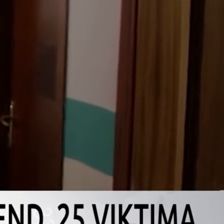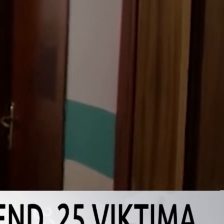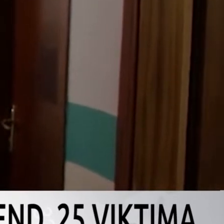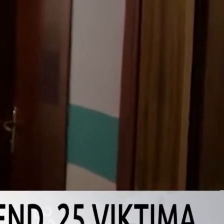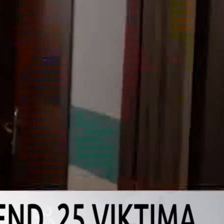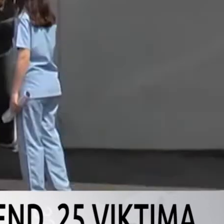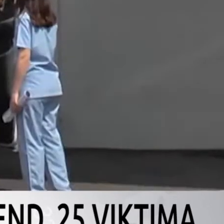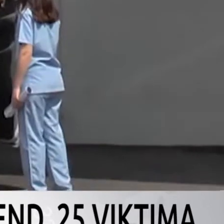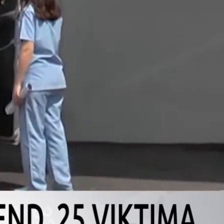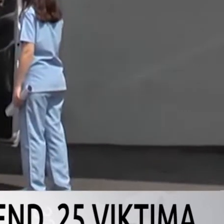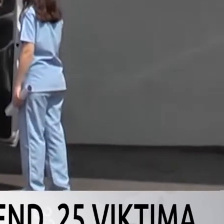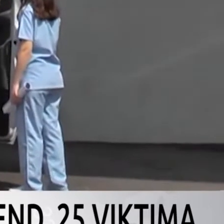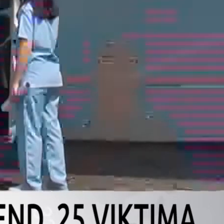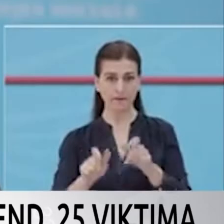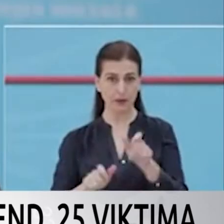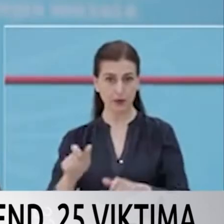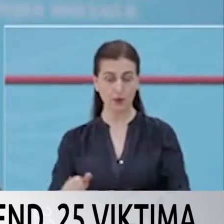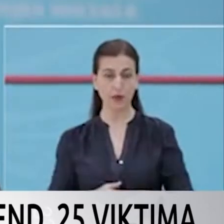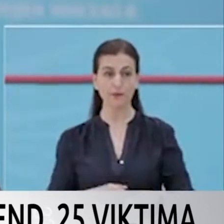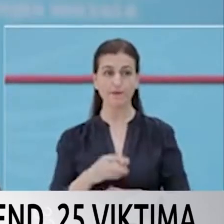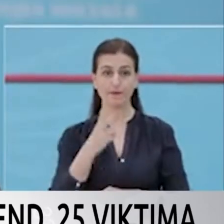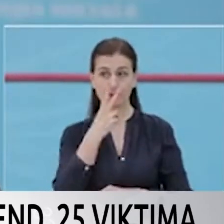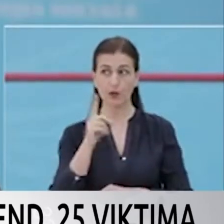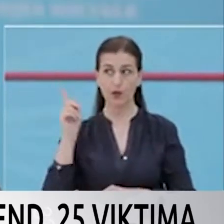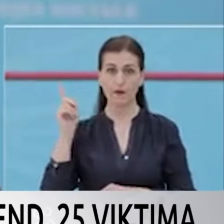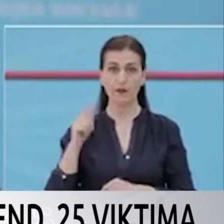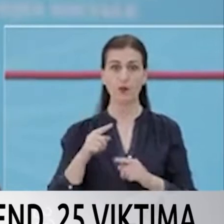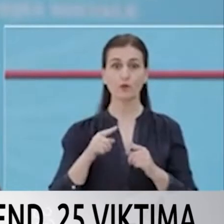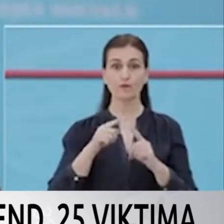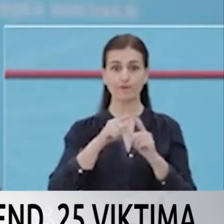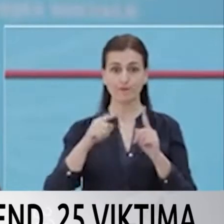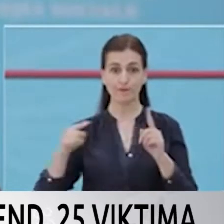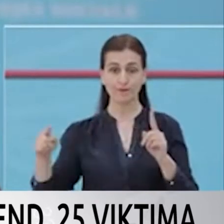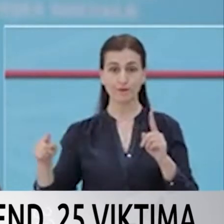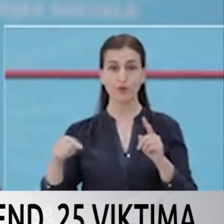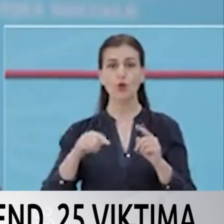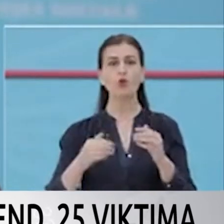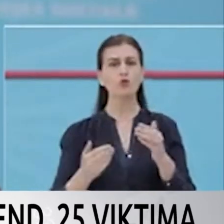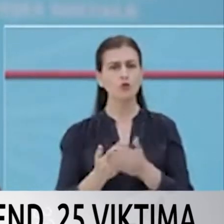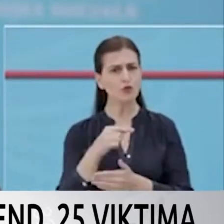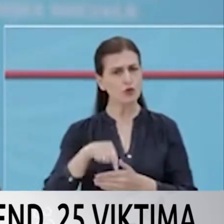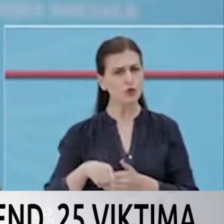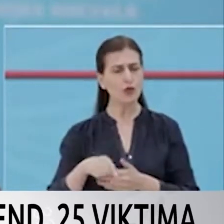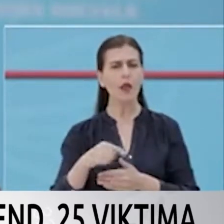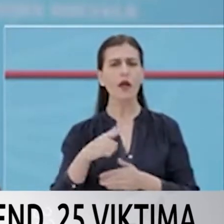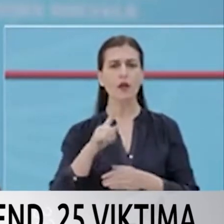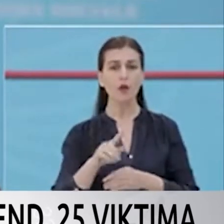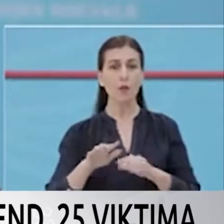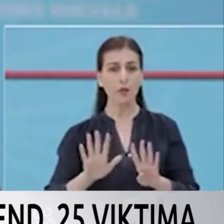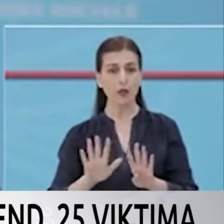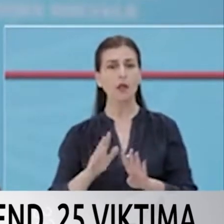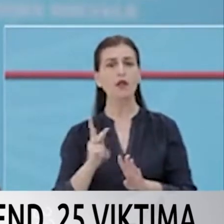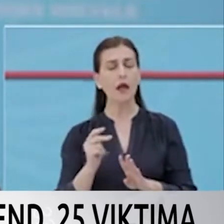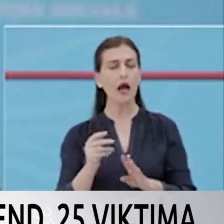494 raste. Si shkret nga grafiku, edhe pse sot janë 19 raste të reja,